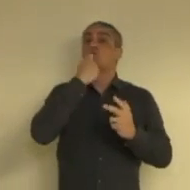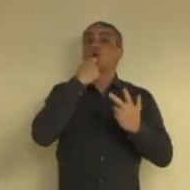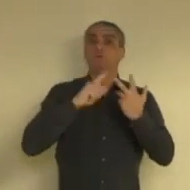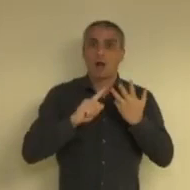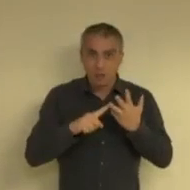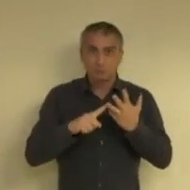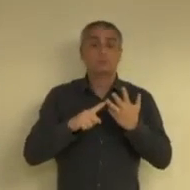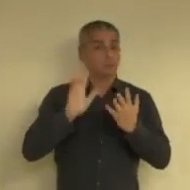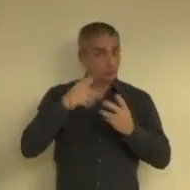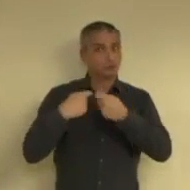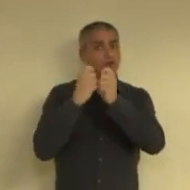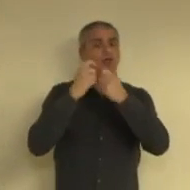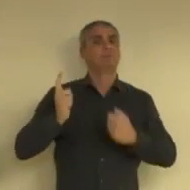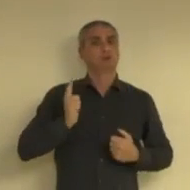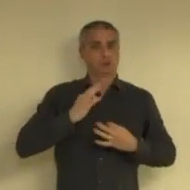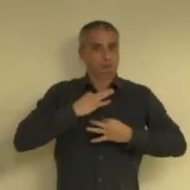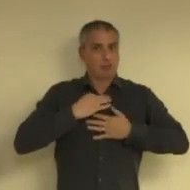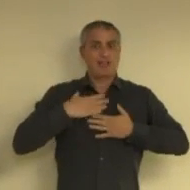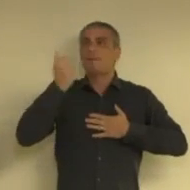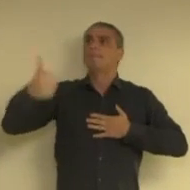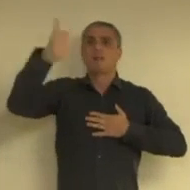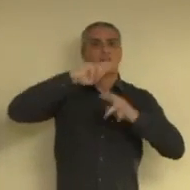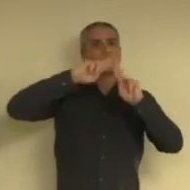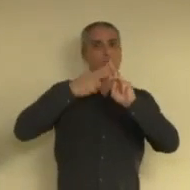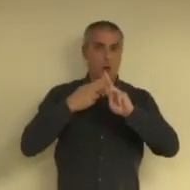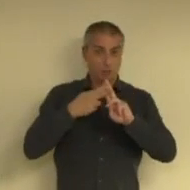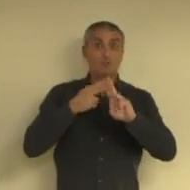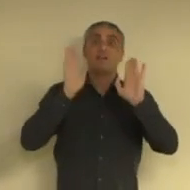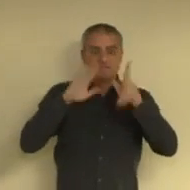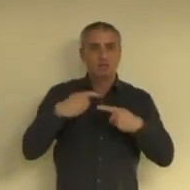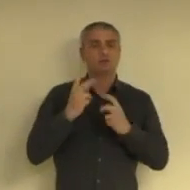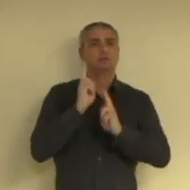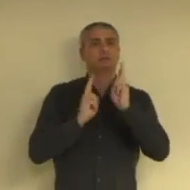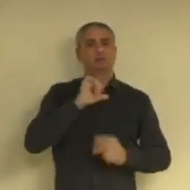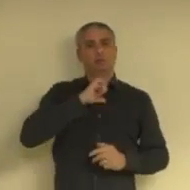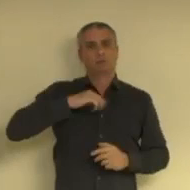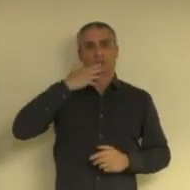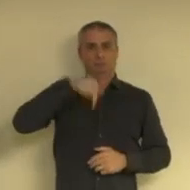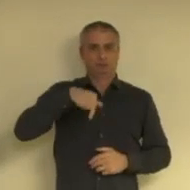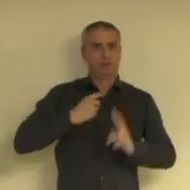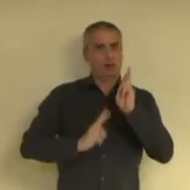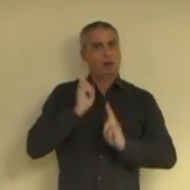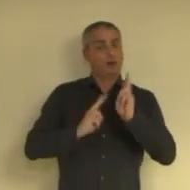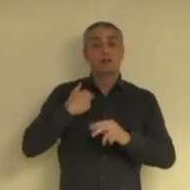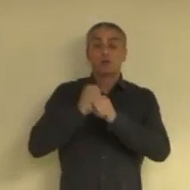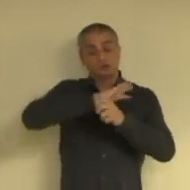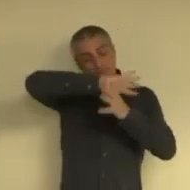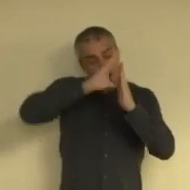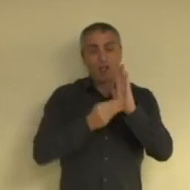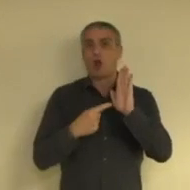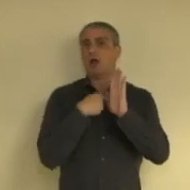המוסד, יש גם את הקשרים האישיים שלי, מנהיגים בעולם, ויש גם ייצור עצמי. אנחנו מפעילים את כל